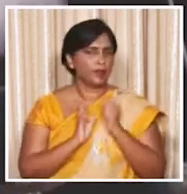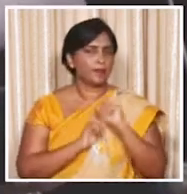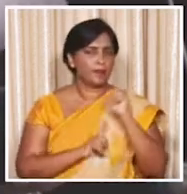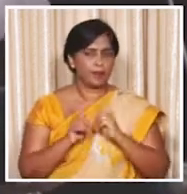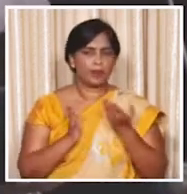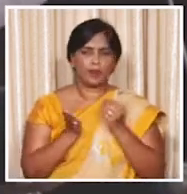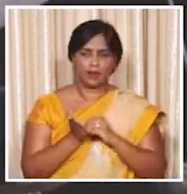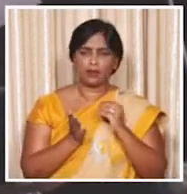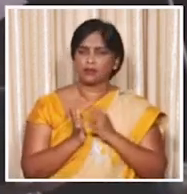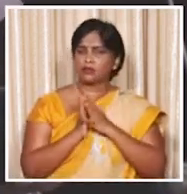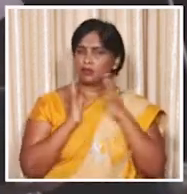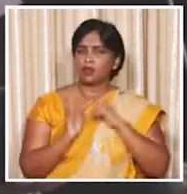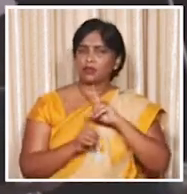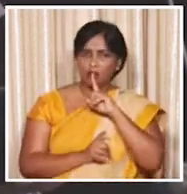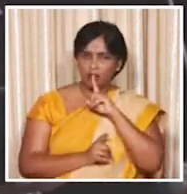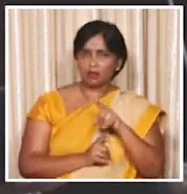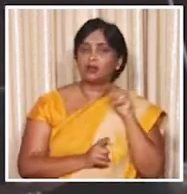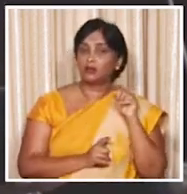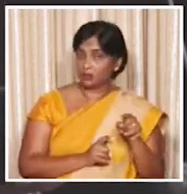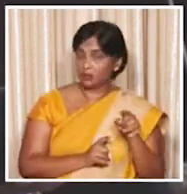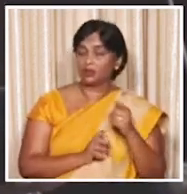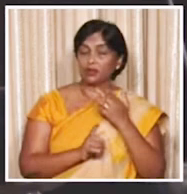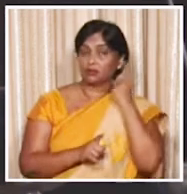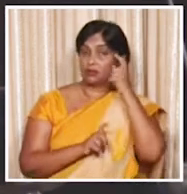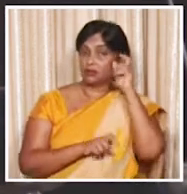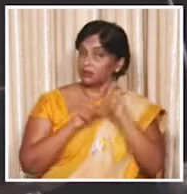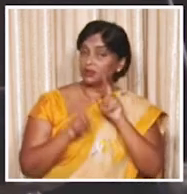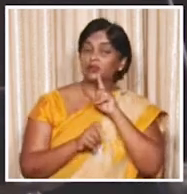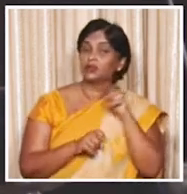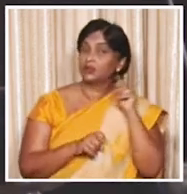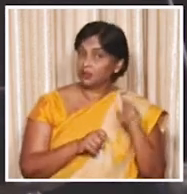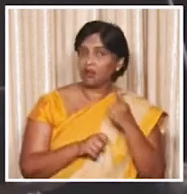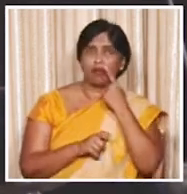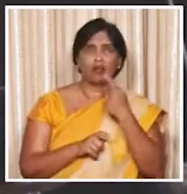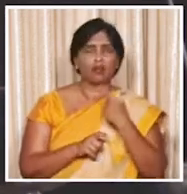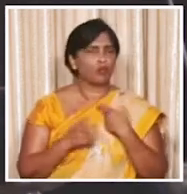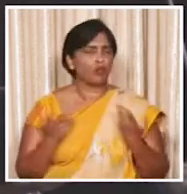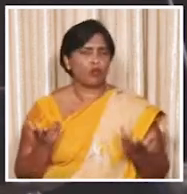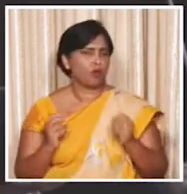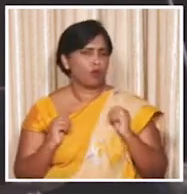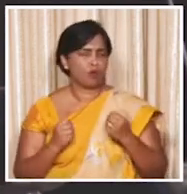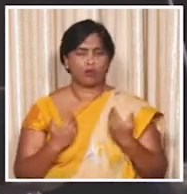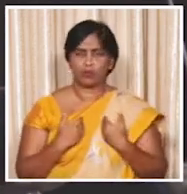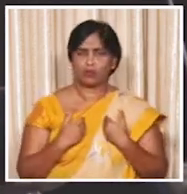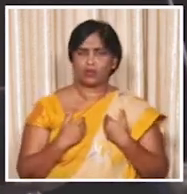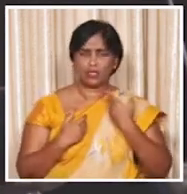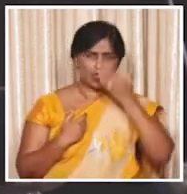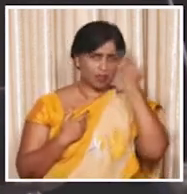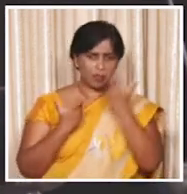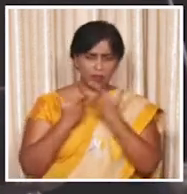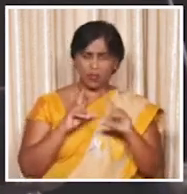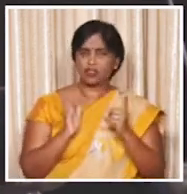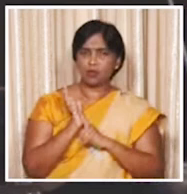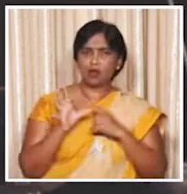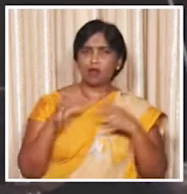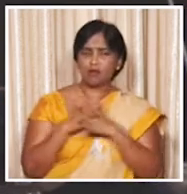புத்திஜீவிகள் கல்விமான்கள் கேட்கிறார்கள், தன்னுடைய தாய்மொழியிலே சுயமொழியிலே சட்டத்தை படிக்க அவர்கள் விரும்புகிறார்கள். நானும்